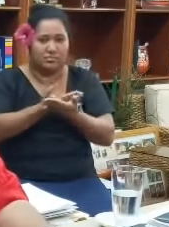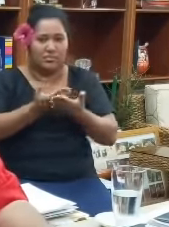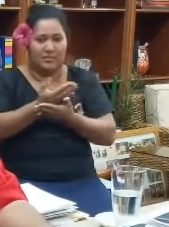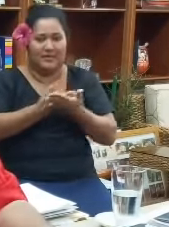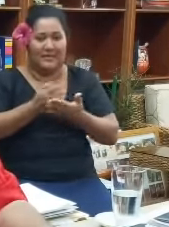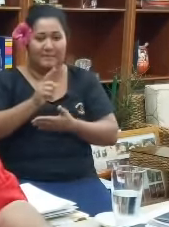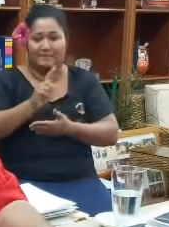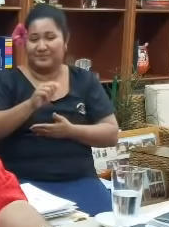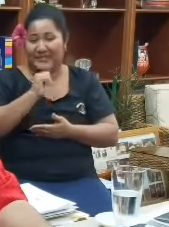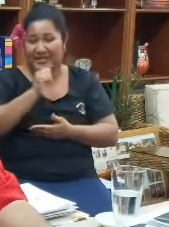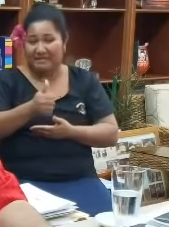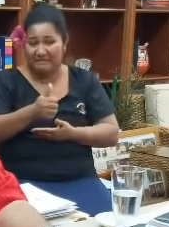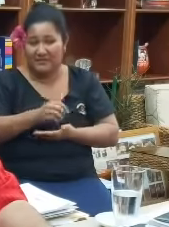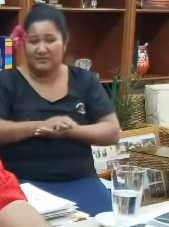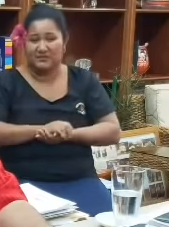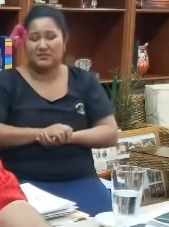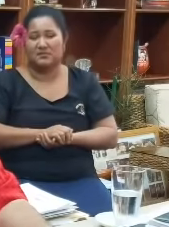afai